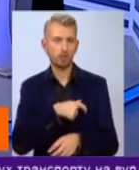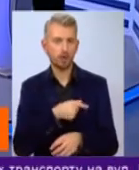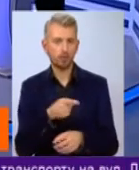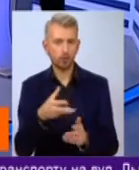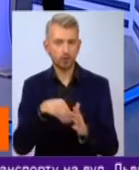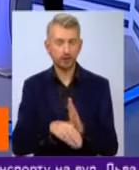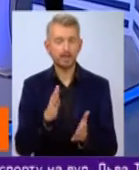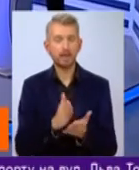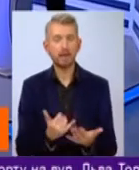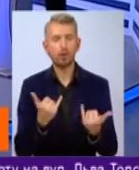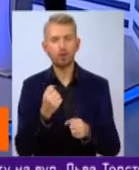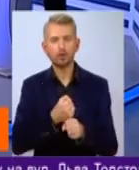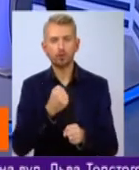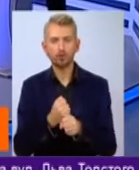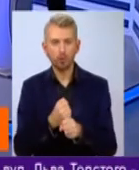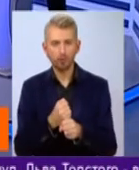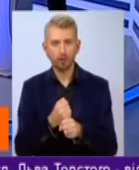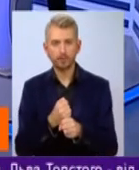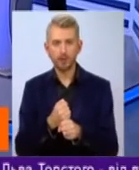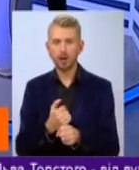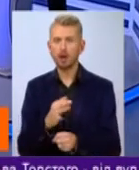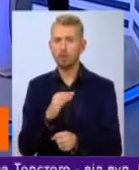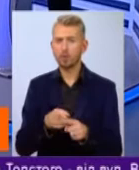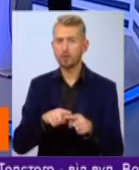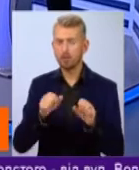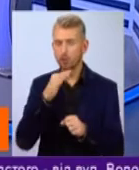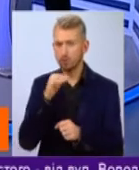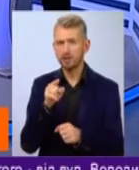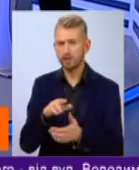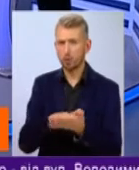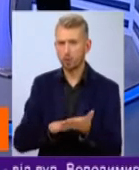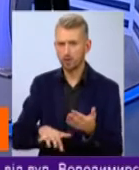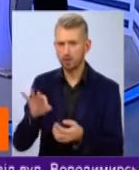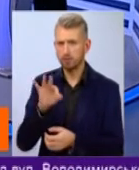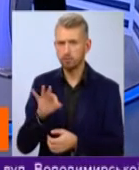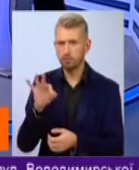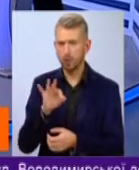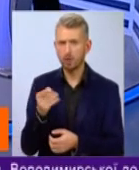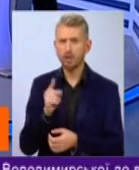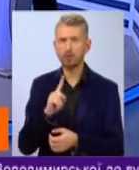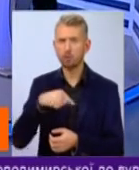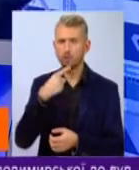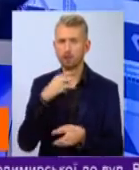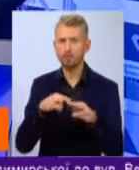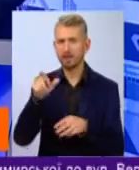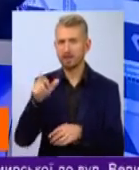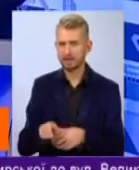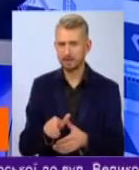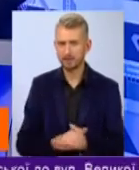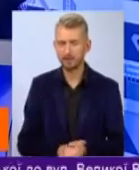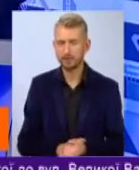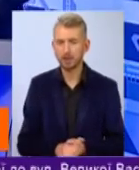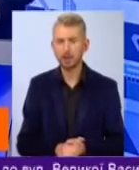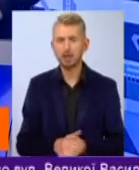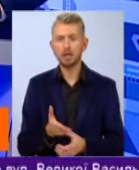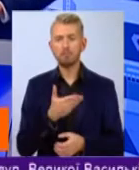Є сьогодні розробка роудмеп. Якраз зараз ми про це можемо і сказати, і ви продовжите про те, що говорив міністр. Ми